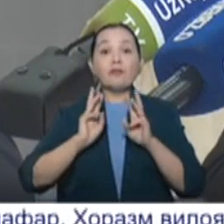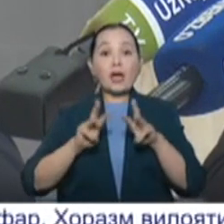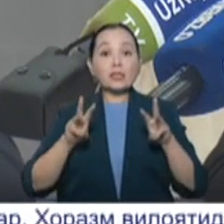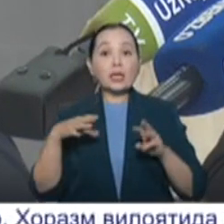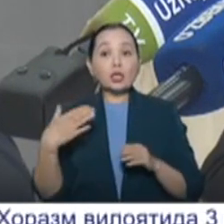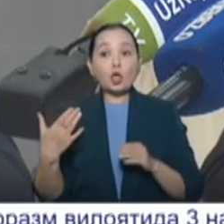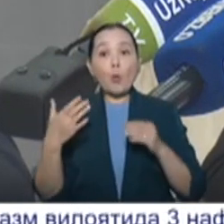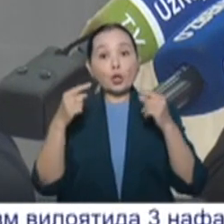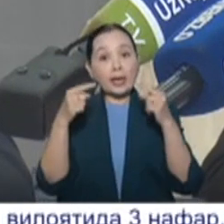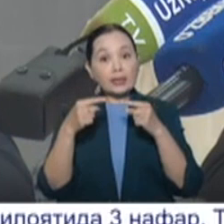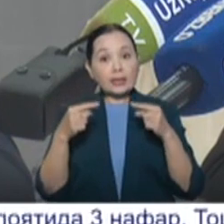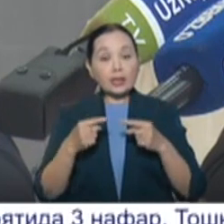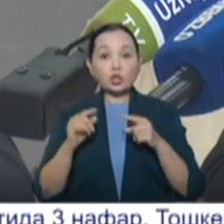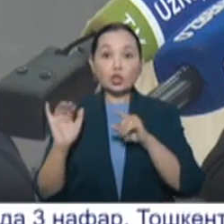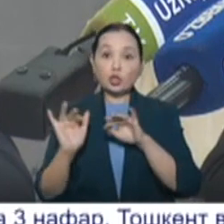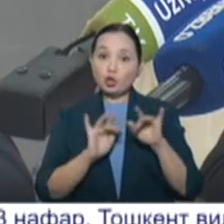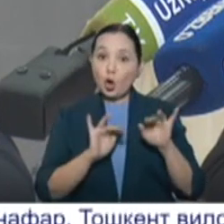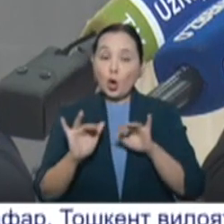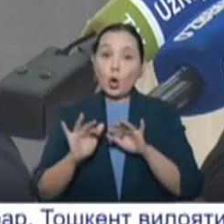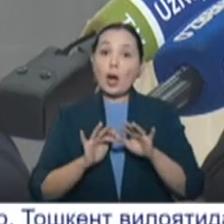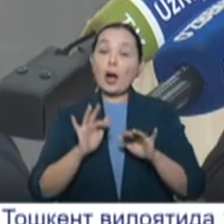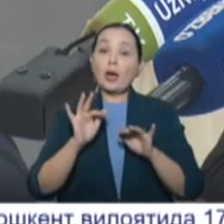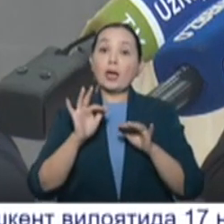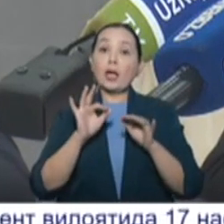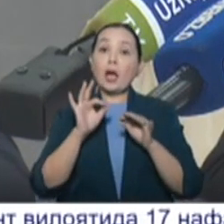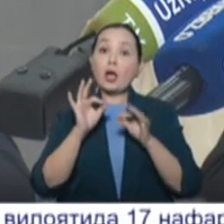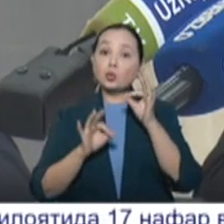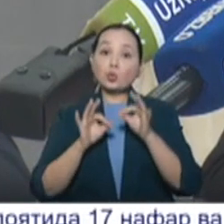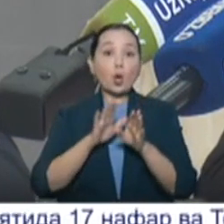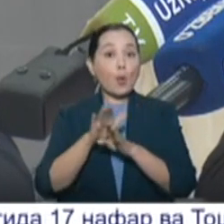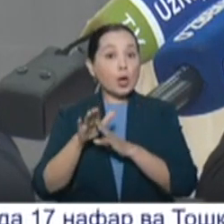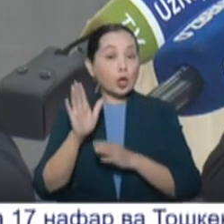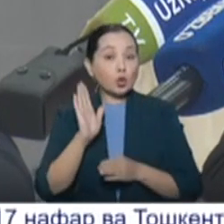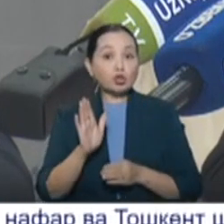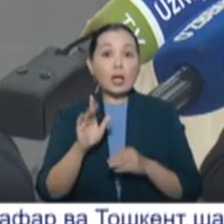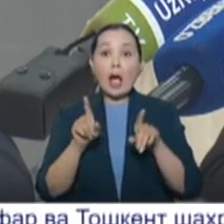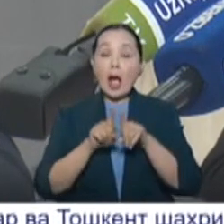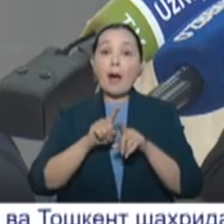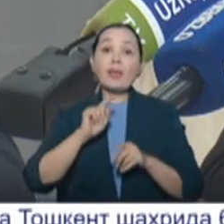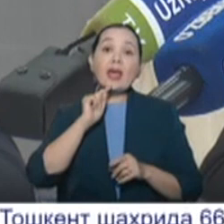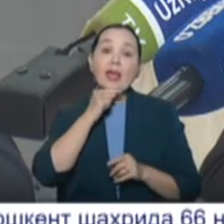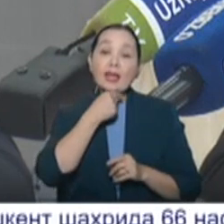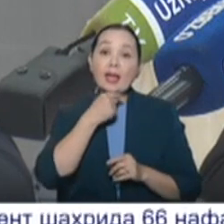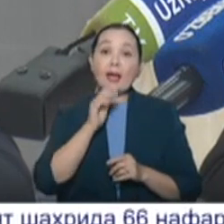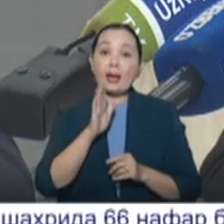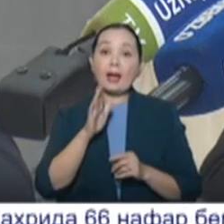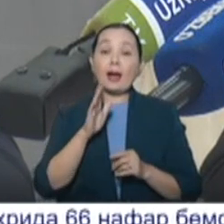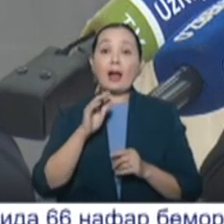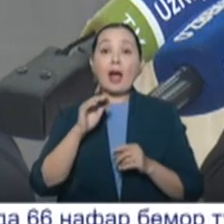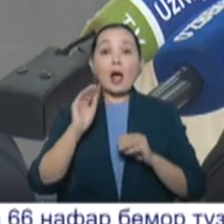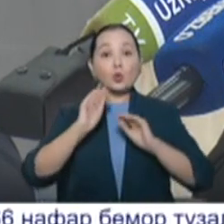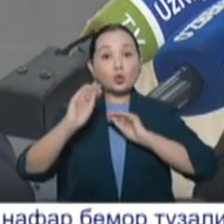tomonidan tegishli choralar sust amalga oshirilayotganligi, hamda energiya tejamkor